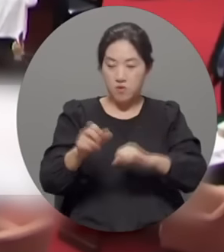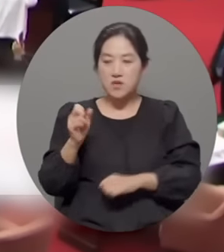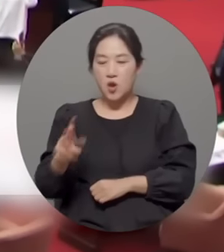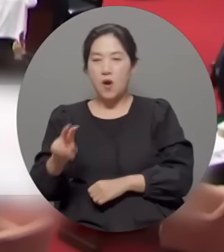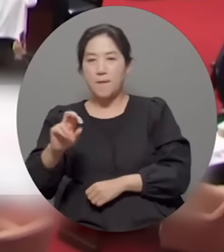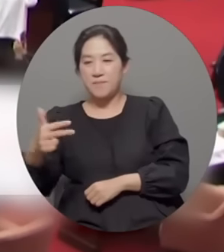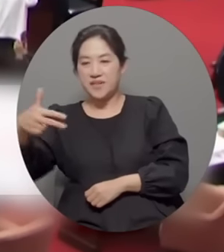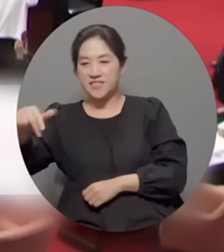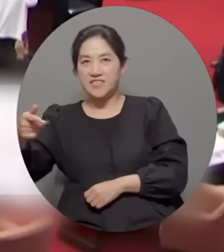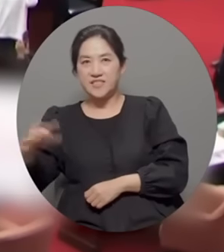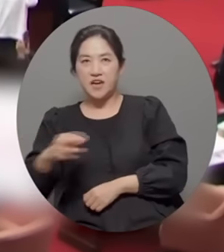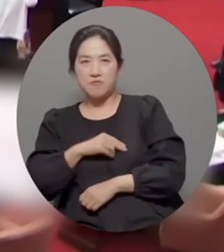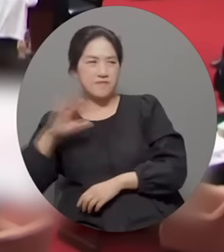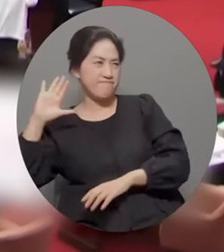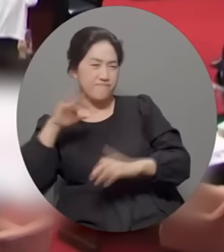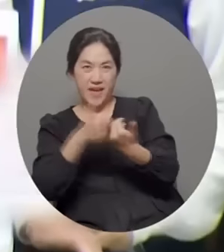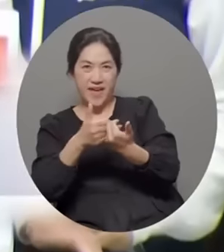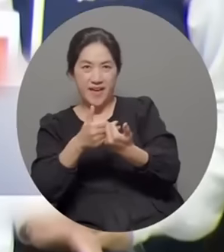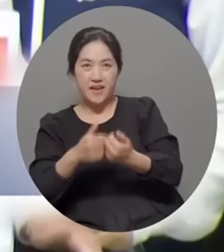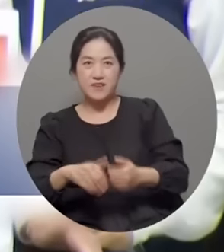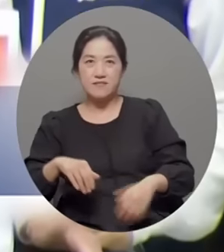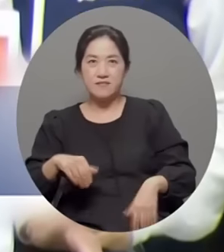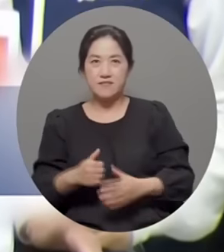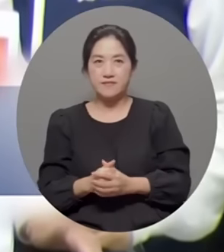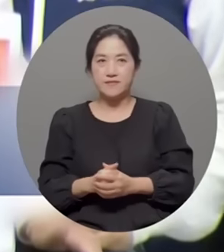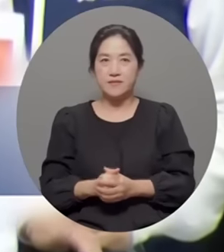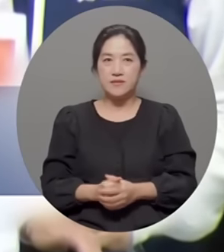민진당 의원들이 막아선 겁니다.